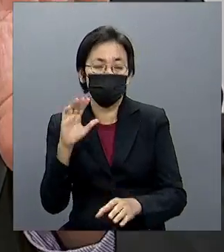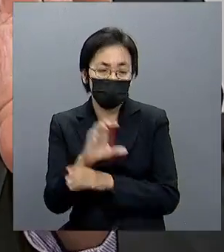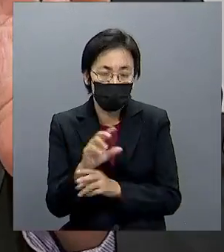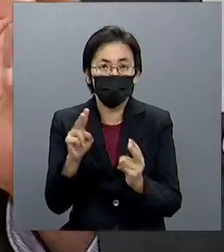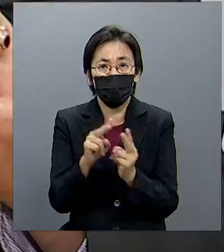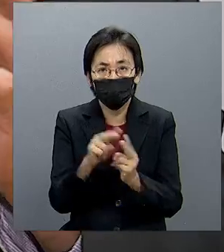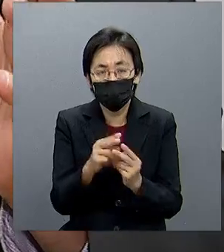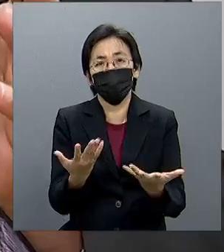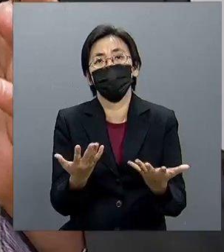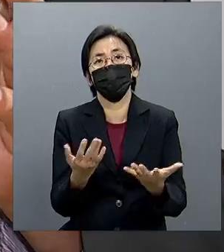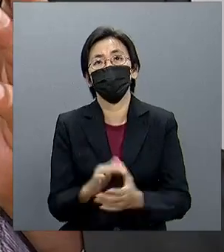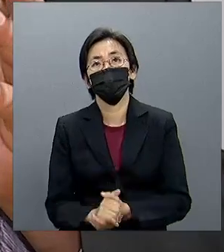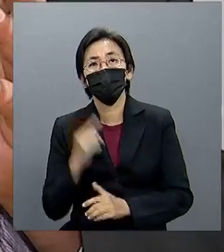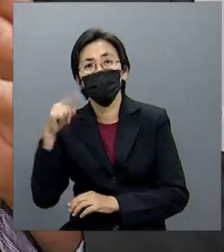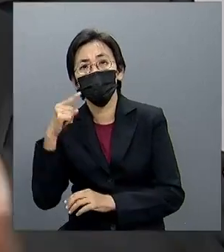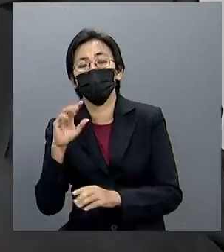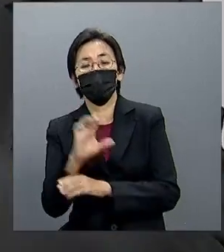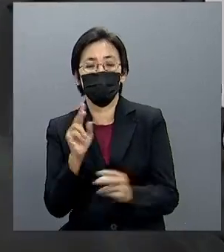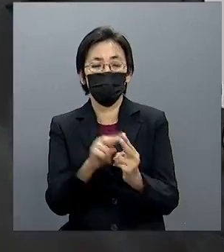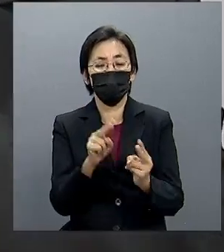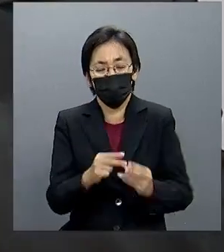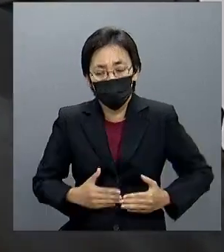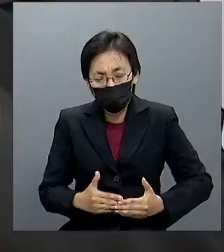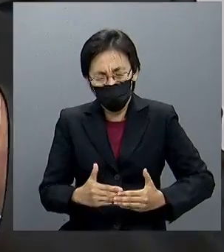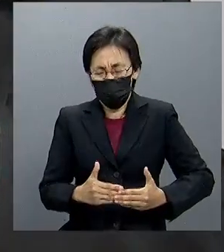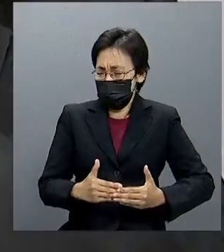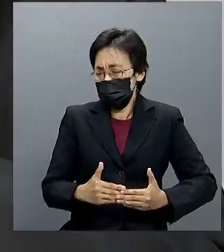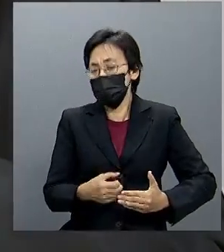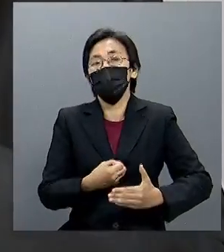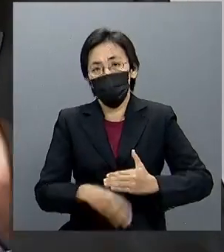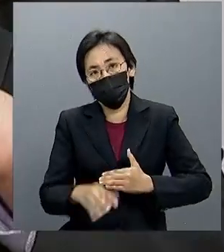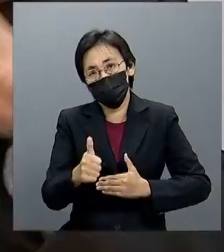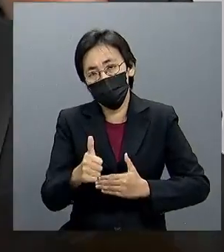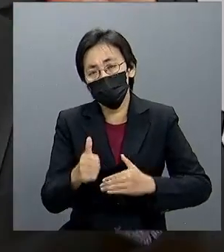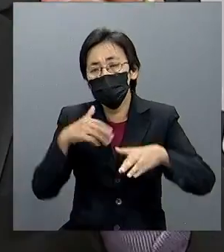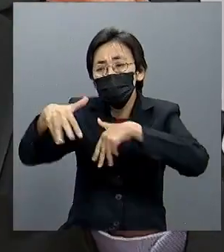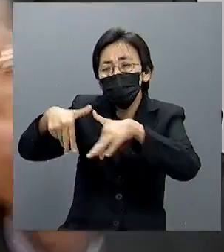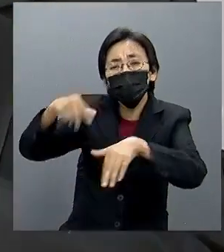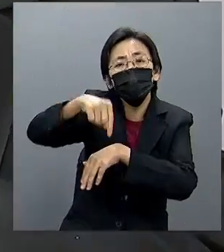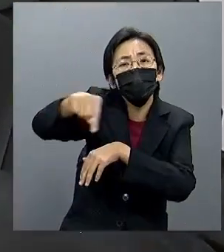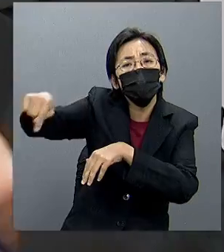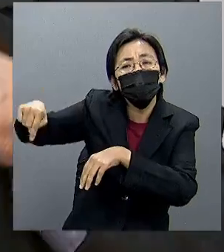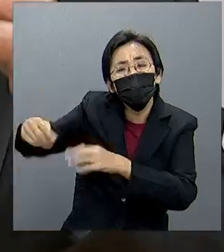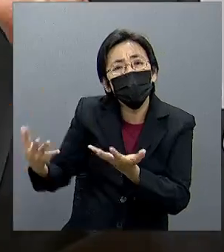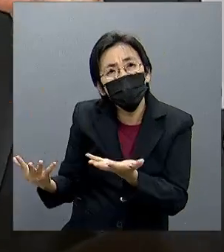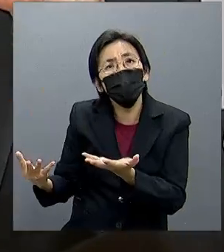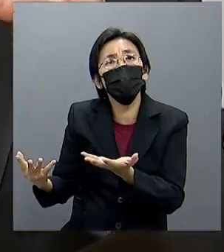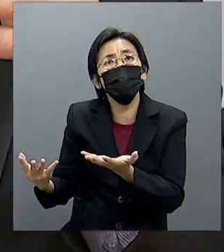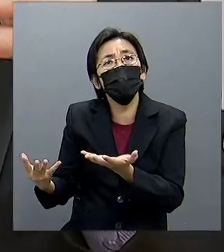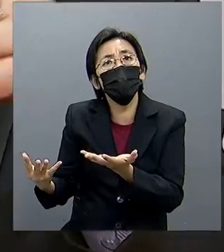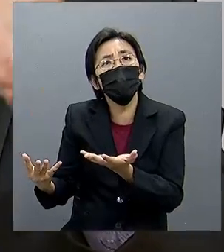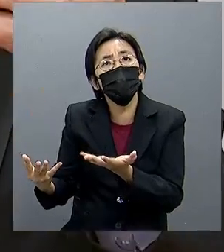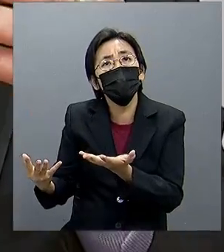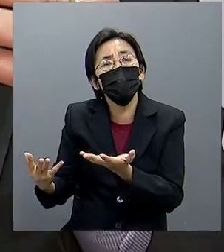ละเมิดทางเพศเนี่ยเอาออกได้ไม่ได้ว่ากันแต่ว่าถ้าคนทั่วไปที่ผมคุยพูดคุยกันก็ควรจะเอาออกในระยะ